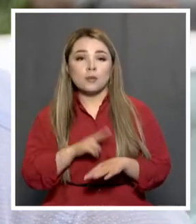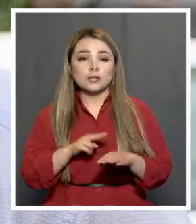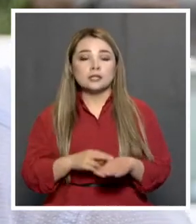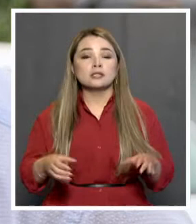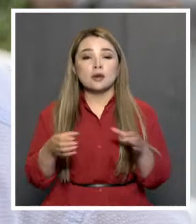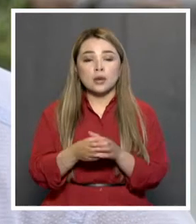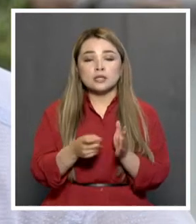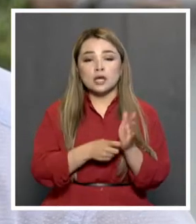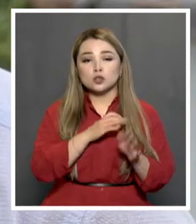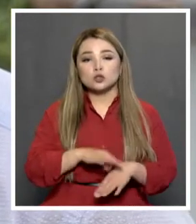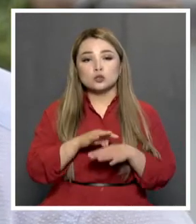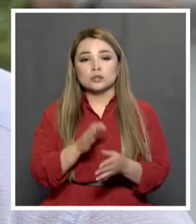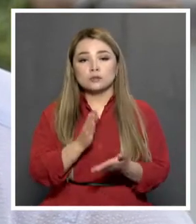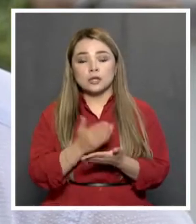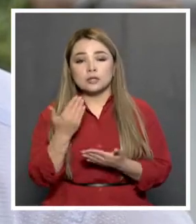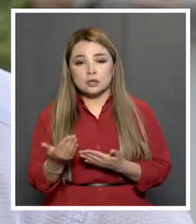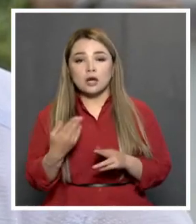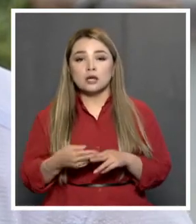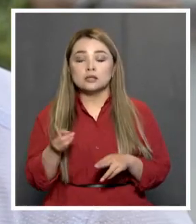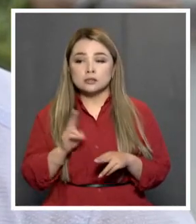департаментінен тергеу амалдары жүргізіліп жатыр.